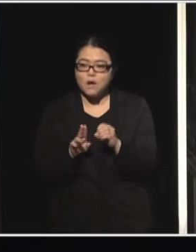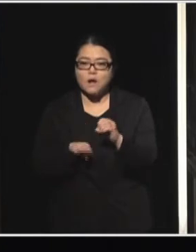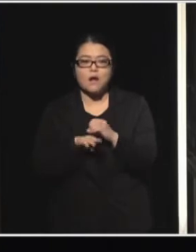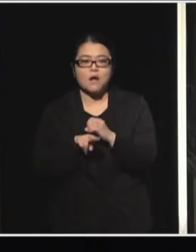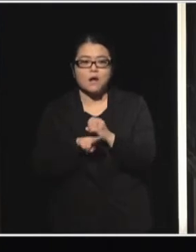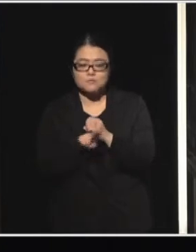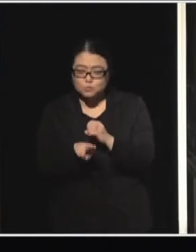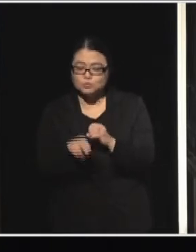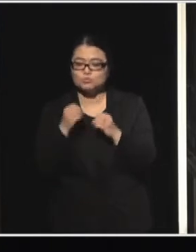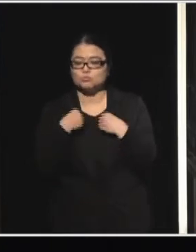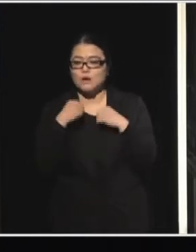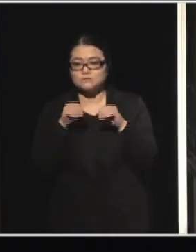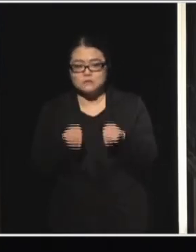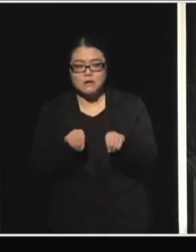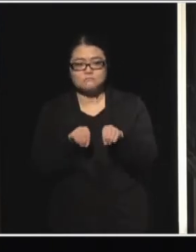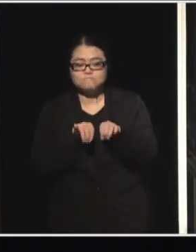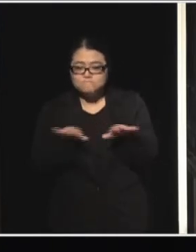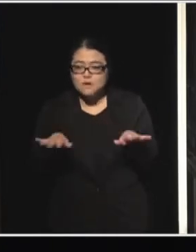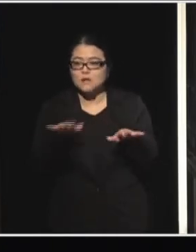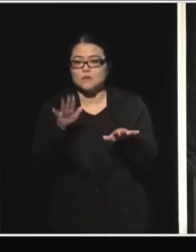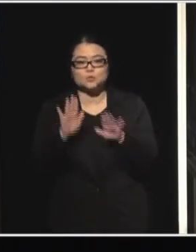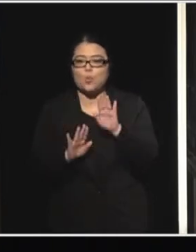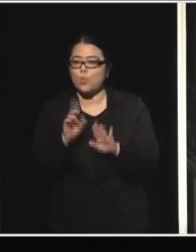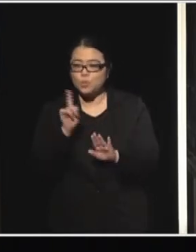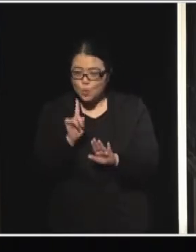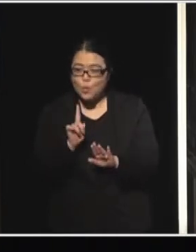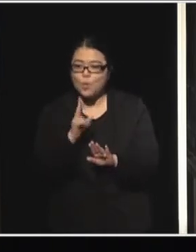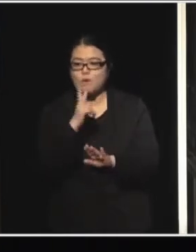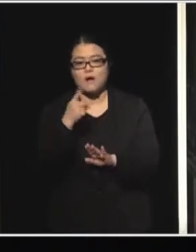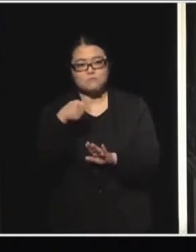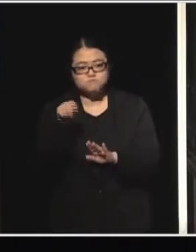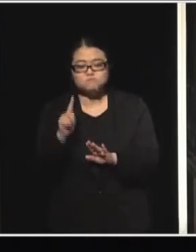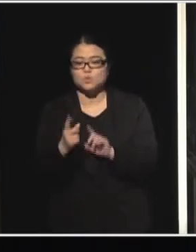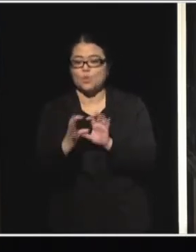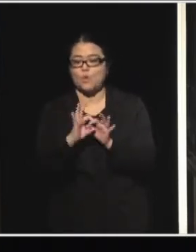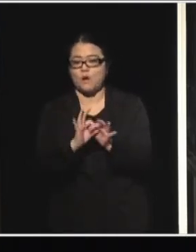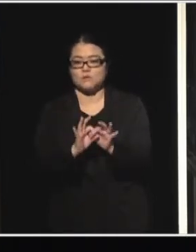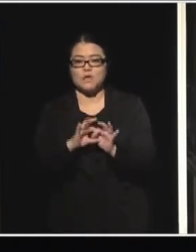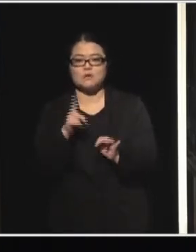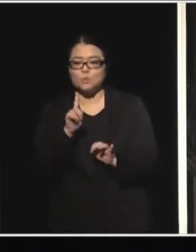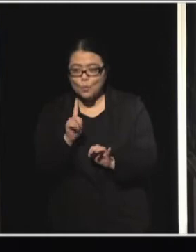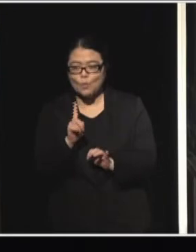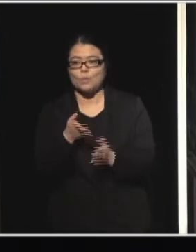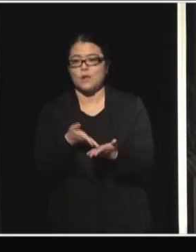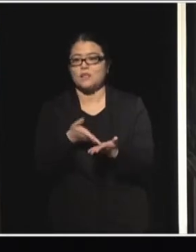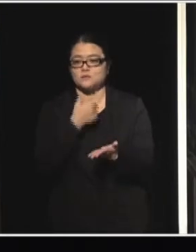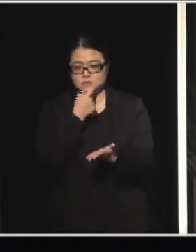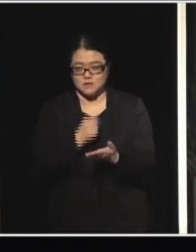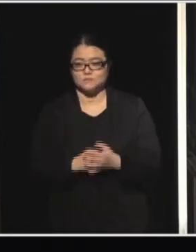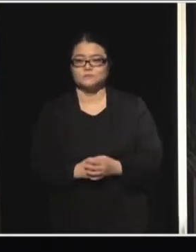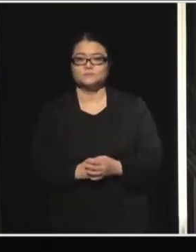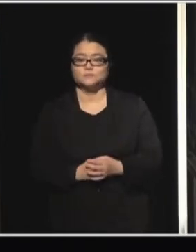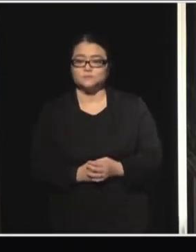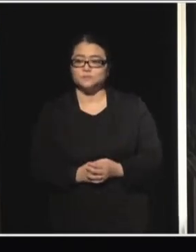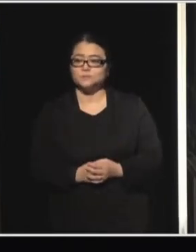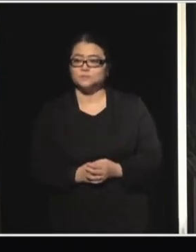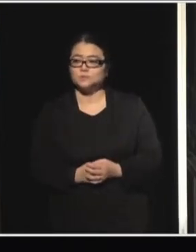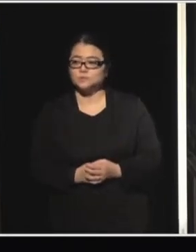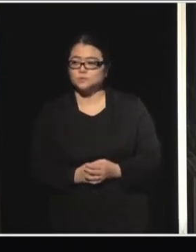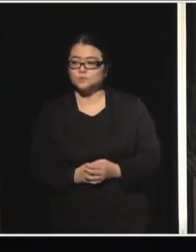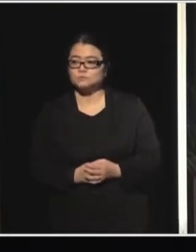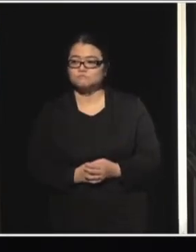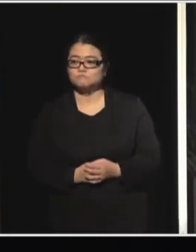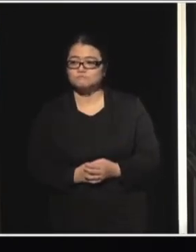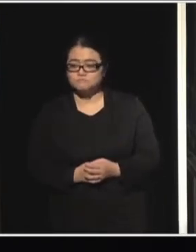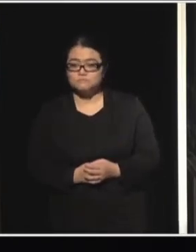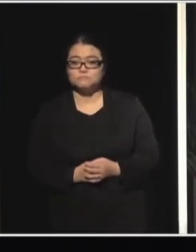ですねもう一つは一番皆様が多分キーされているところががんの患者がんの患者さんは